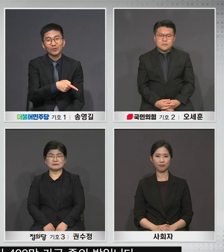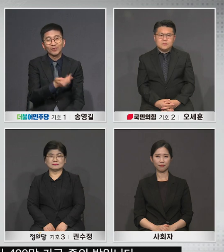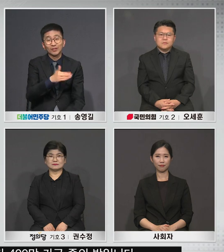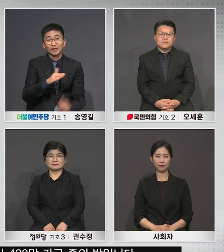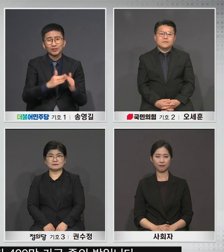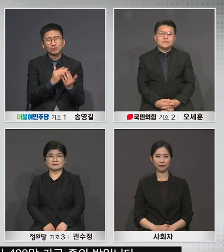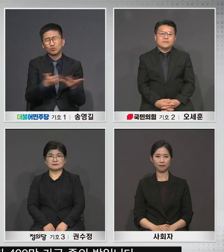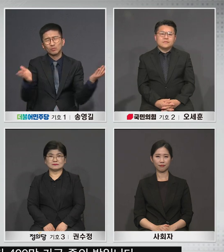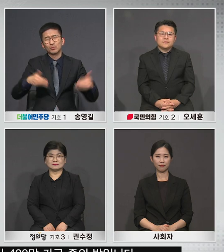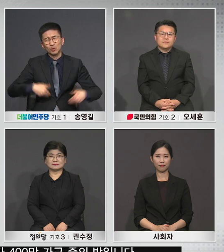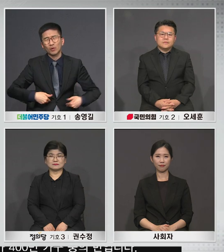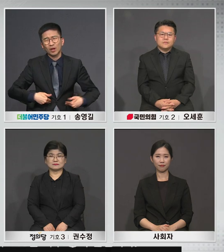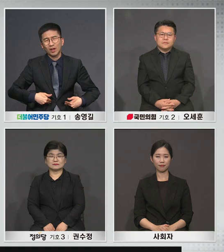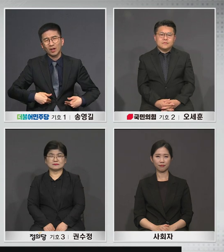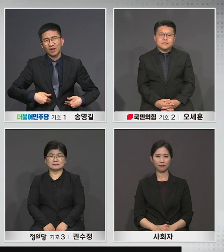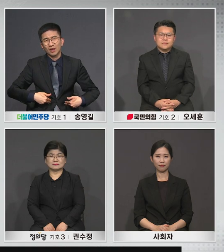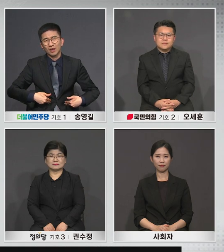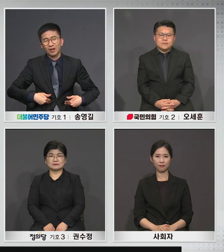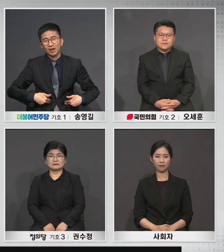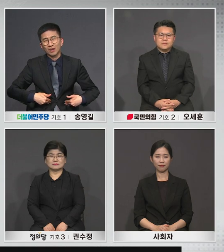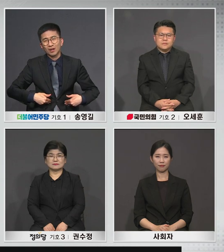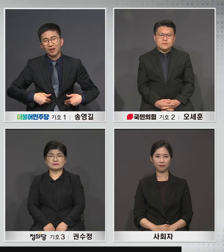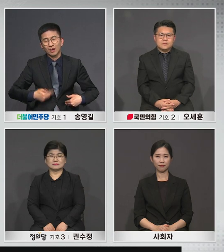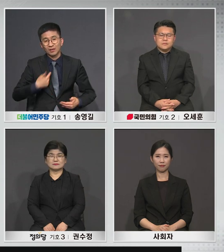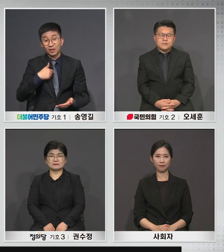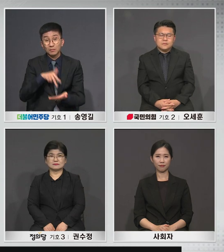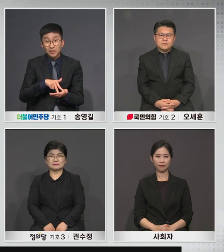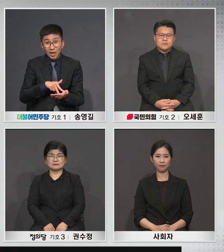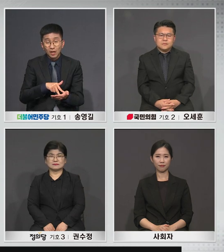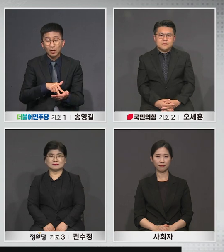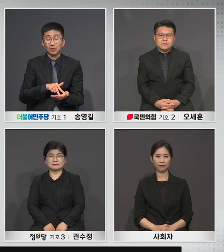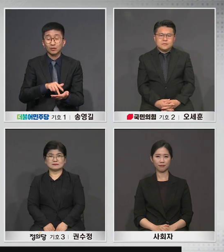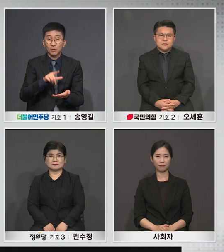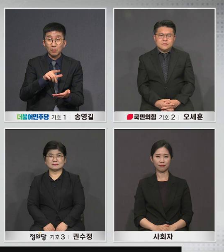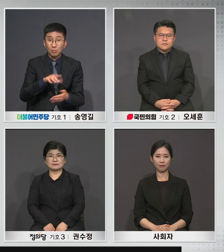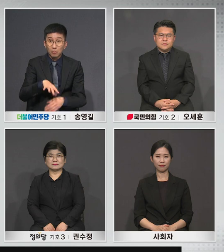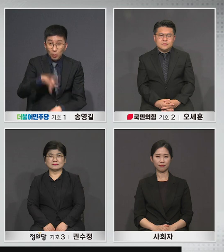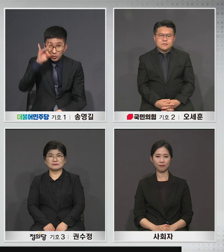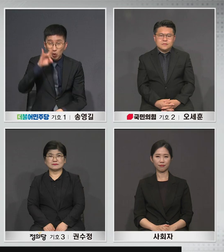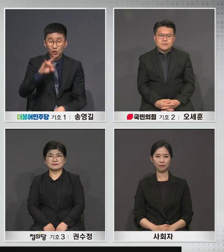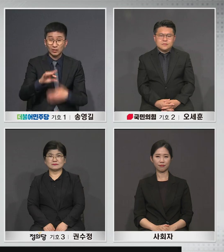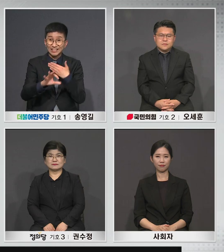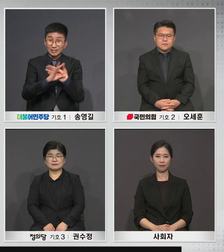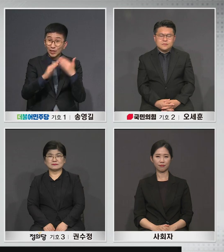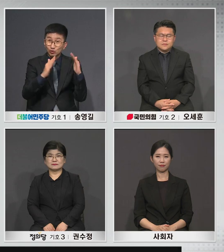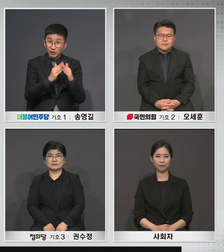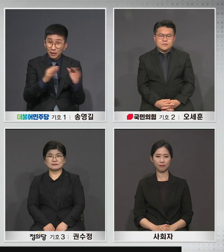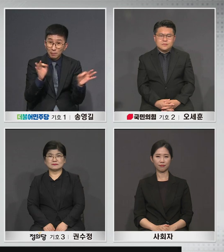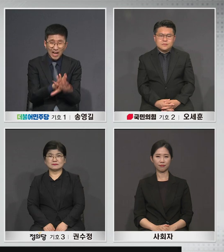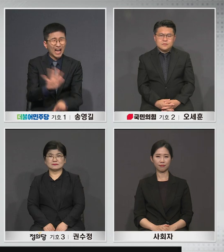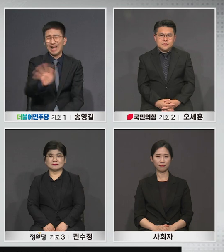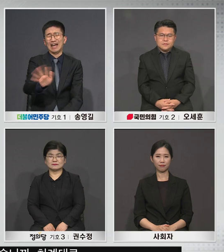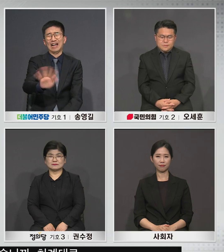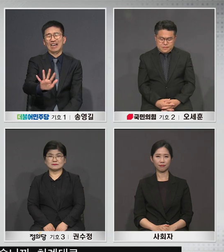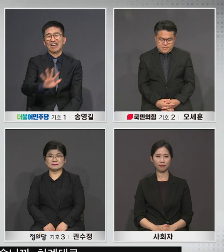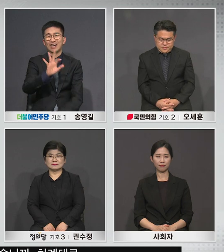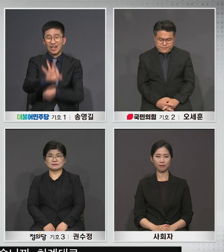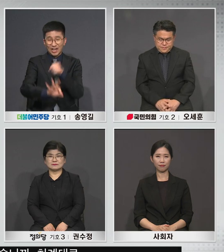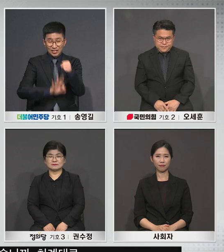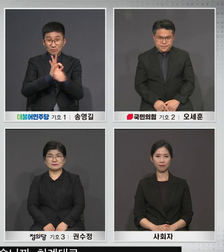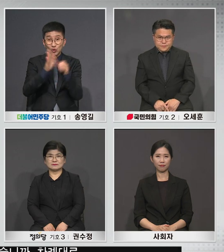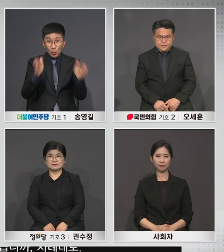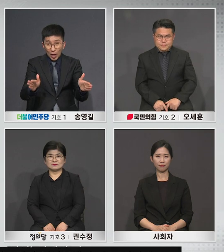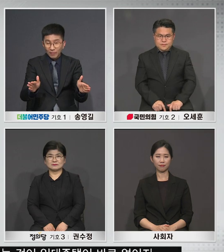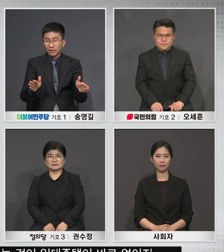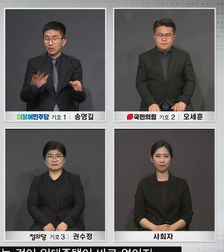분양양, 확정 분양가로 분양을 한다는 것이 임대주택이 바로 없어지는 게 아닙니다. 10년 동안 확정 분양가로